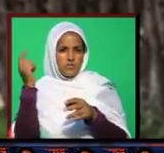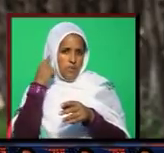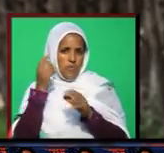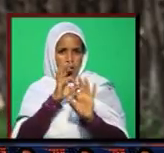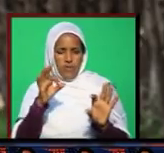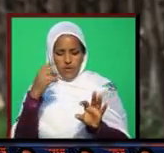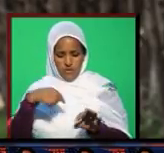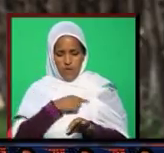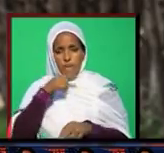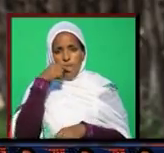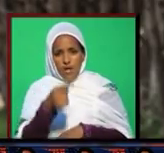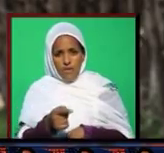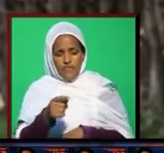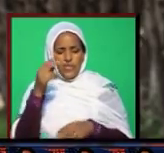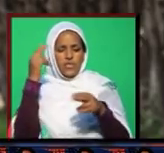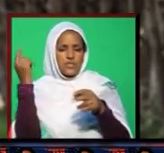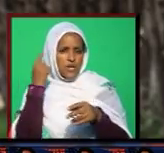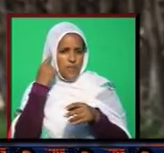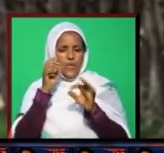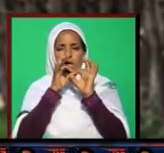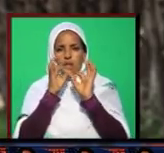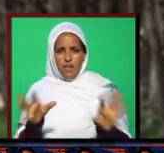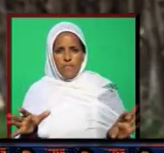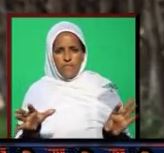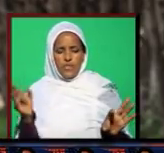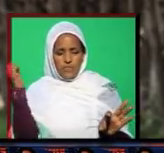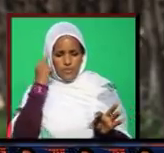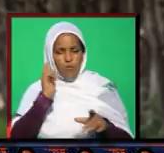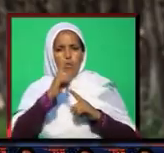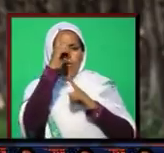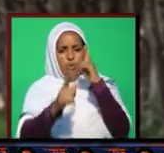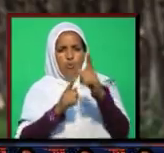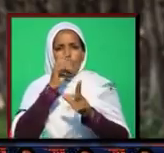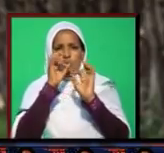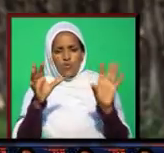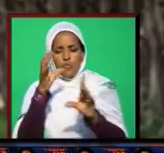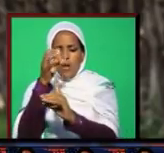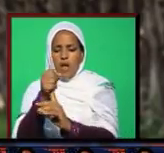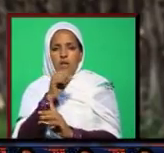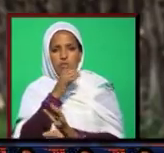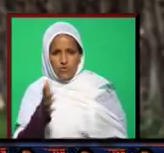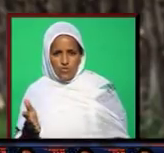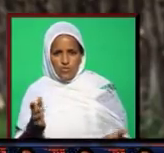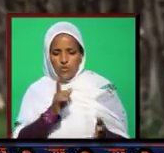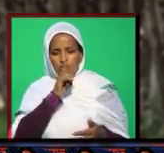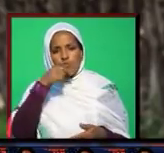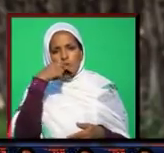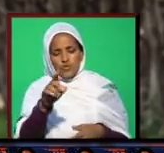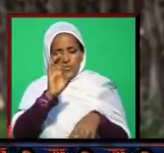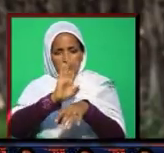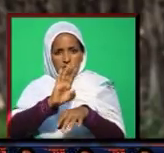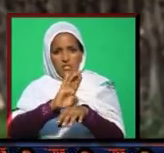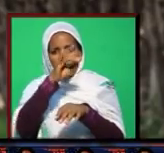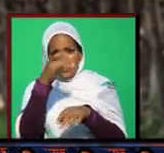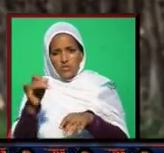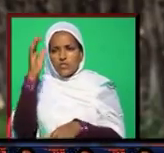ሰሚ ስለሌለው እኛም ይያልን ያለን ሰሚ የላችሁም የሚሰማ ቋንቋ የላችሁም አልያዛችሁም ነው ያለች